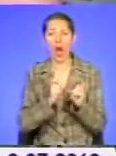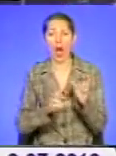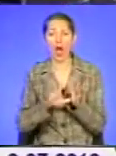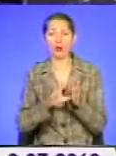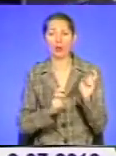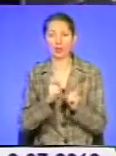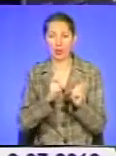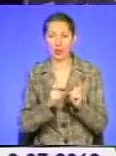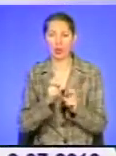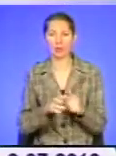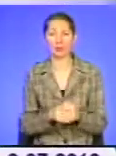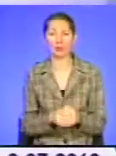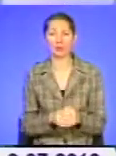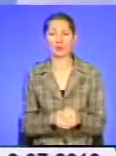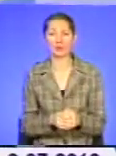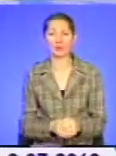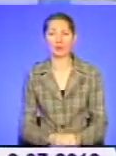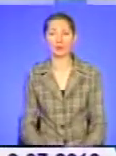ЧАЕС.